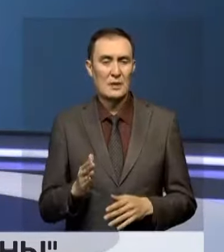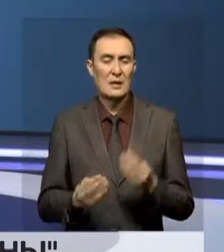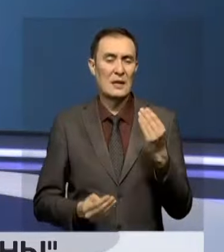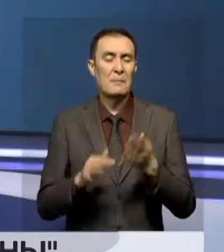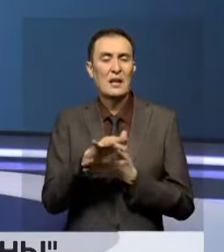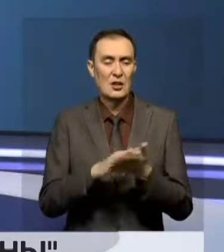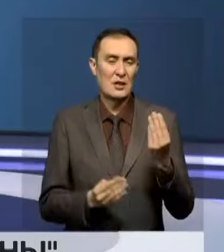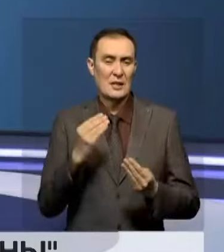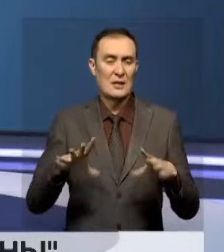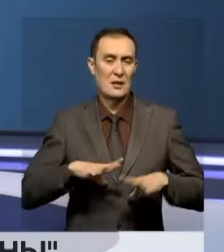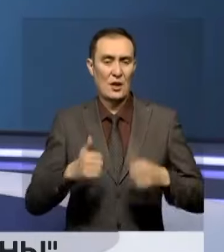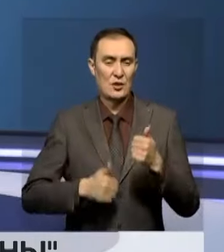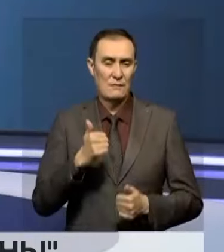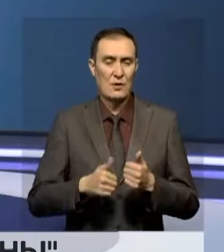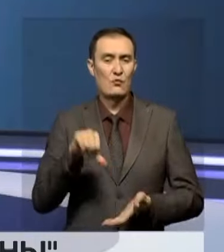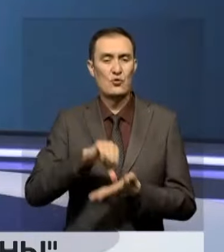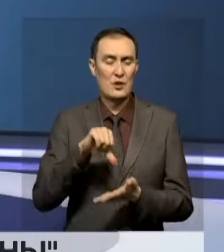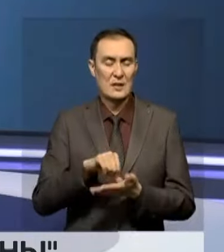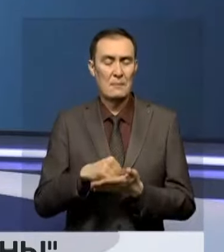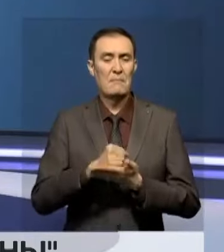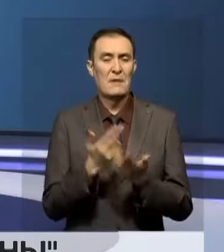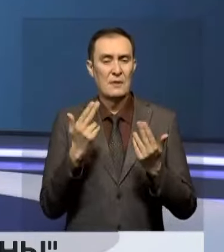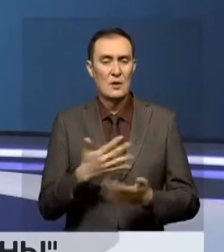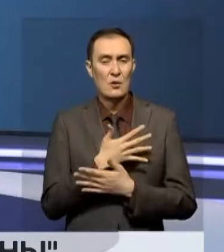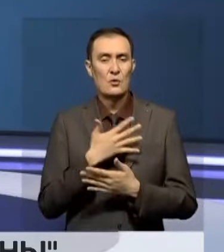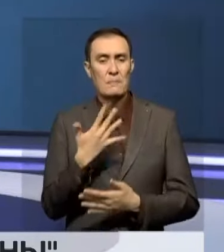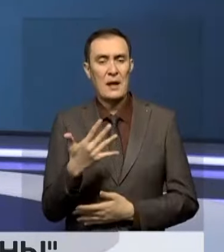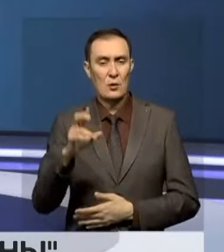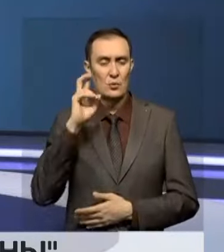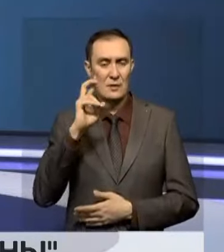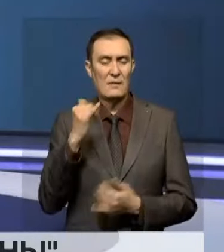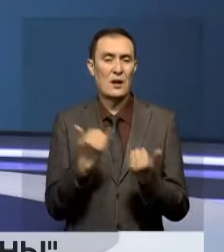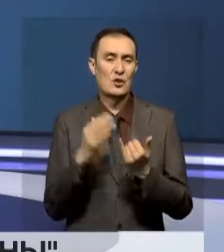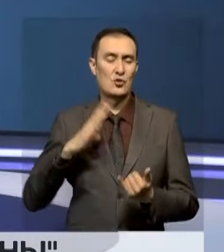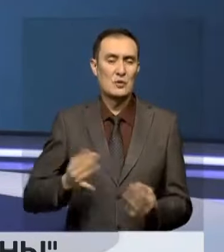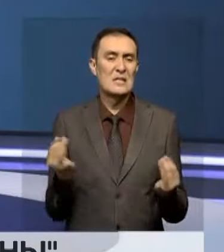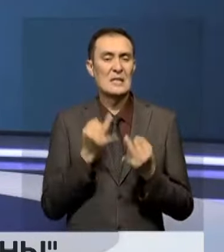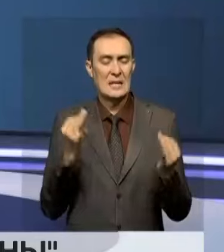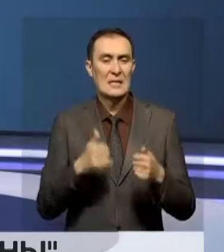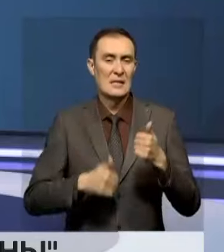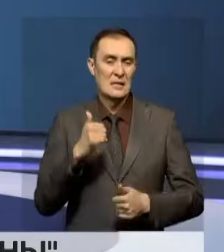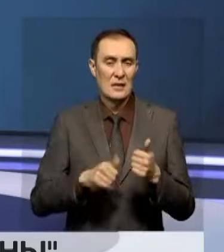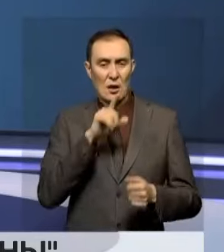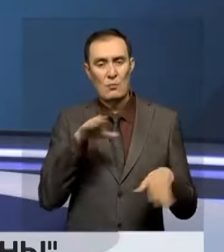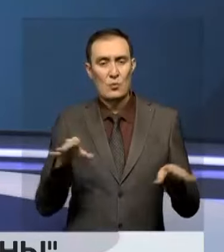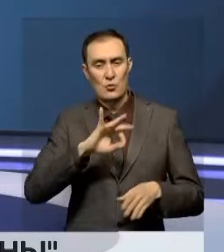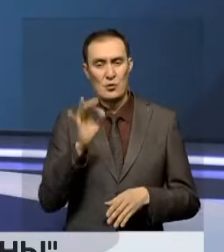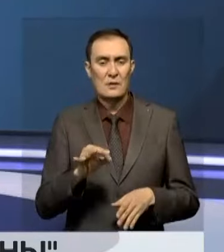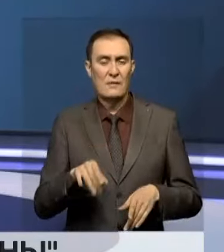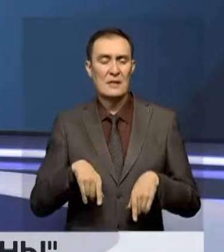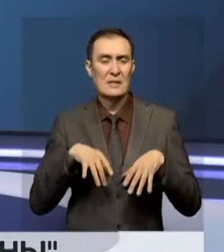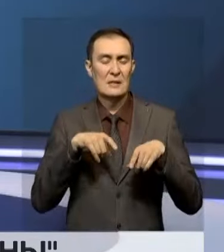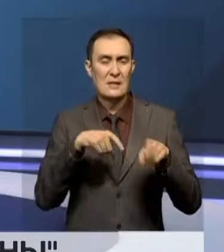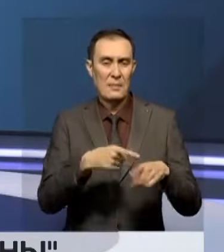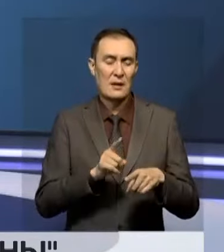своеобразным продолжением игр кочевников. Участие в нем подтвердили уже 5 стран. Гостей ждут зрелищные состязания беркучей, забеги